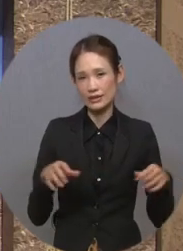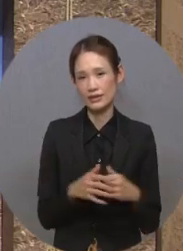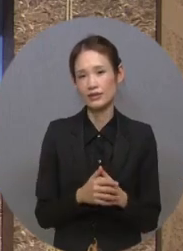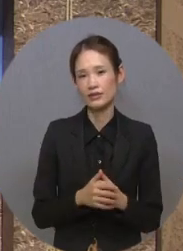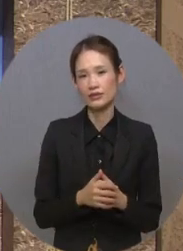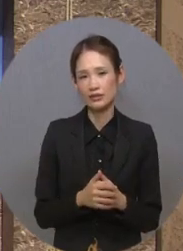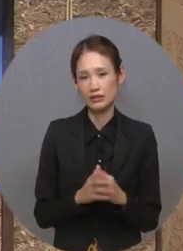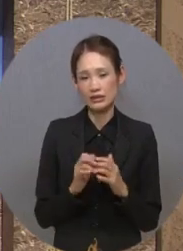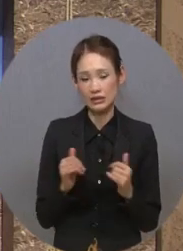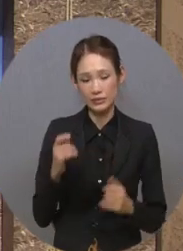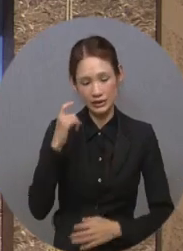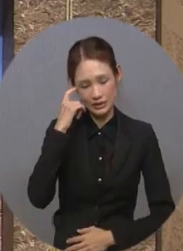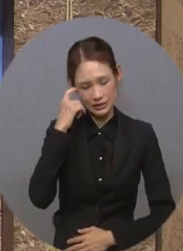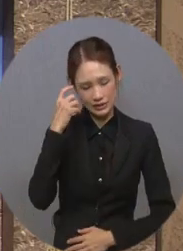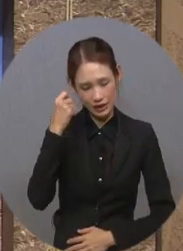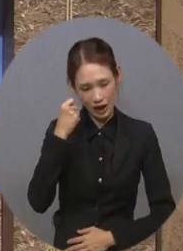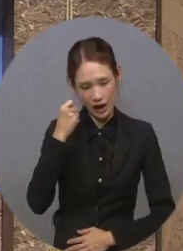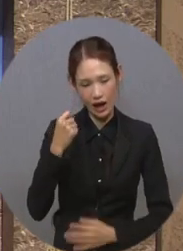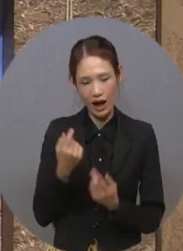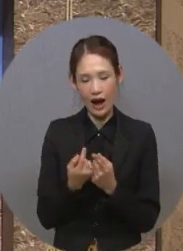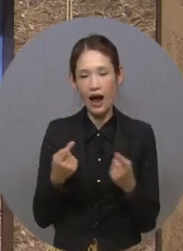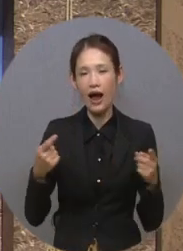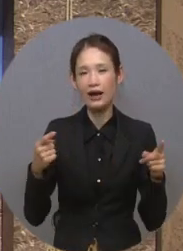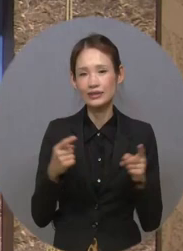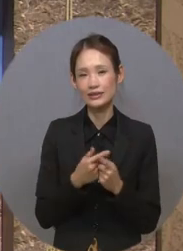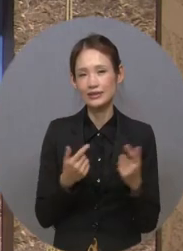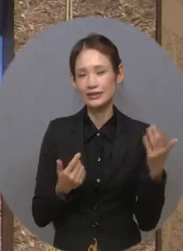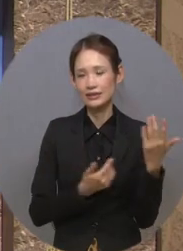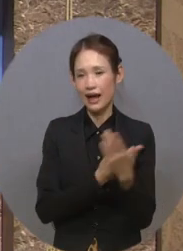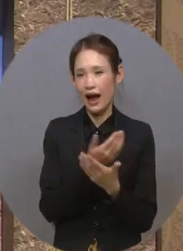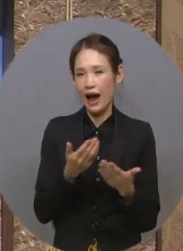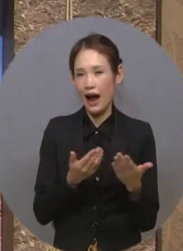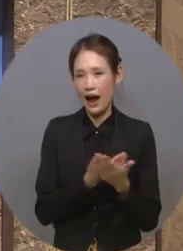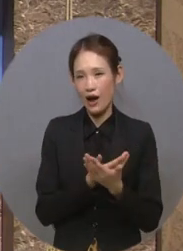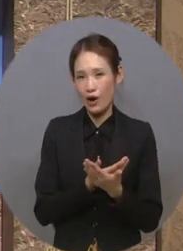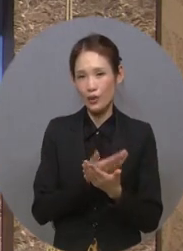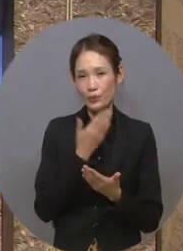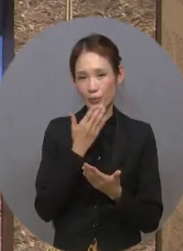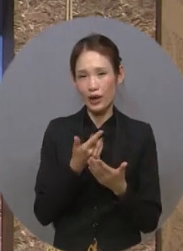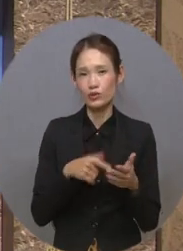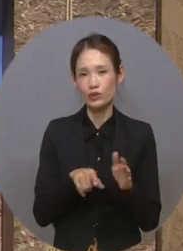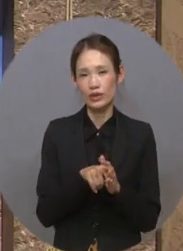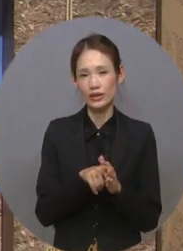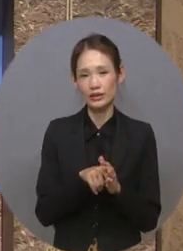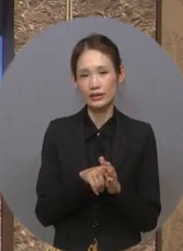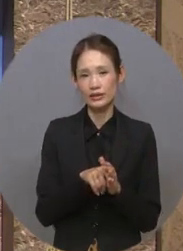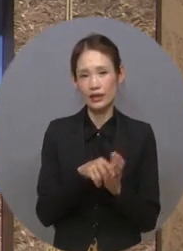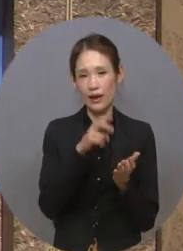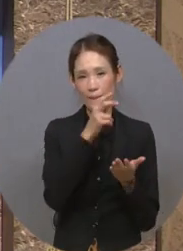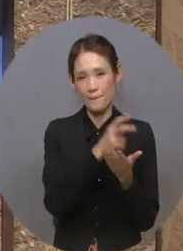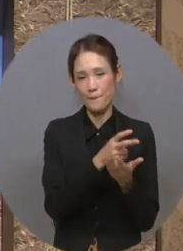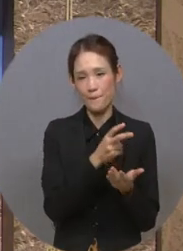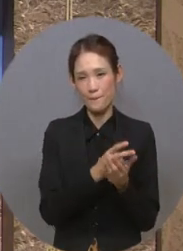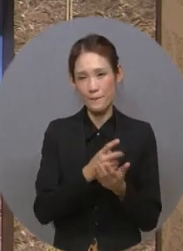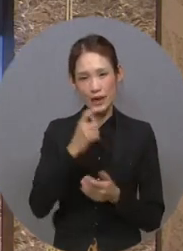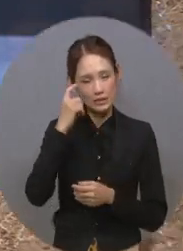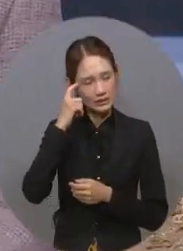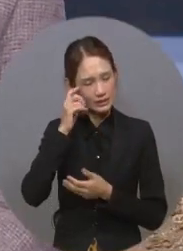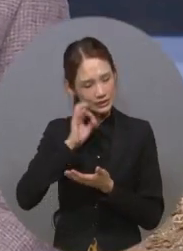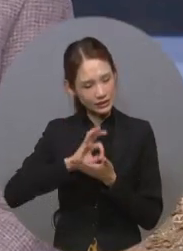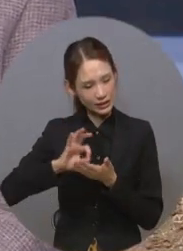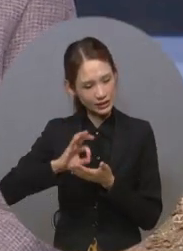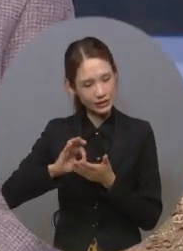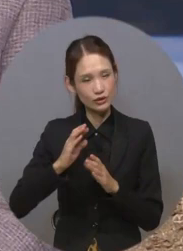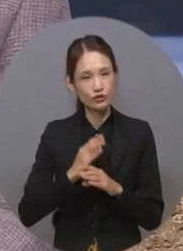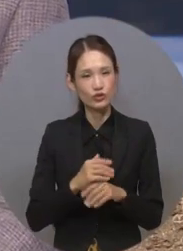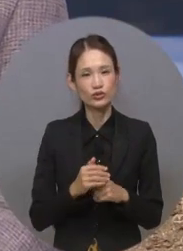시민의 의식을 같이 함께 나눌 수 있는 네. 그런 사회가 되도록 지금 우리가 많이 신경을 쓰고 있습니다. 예, 그런